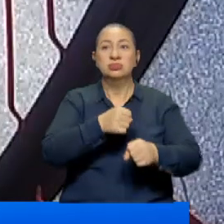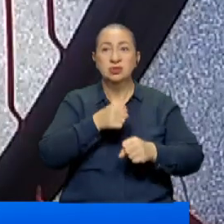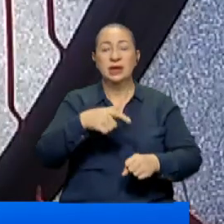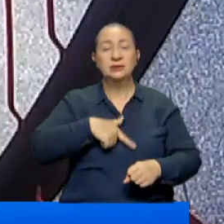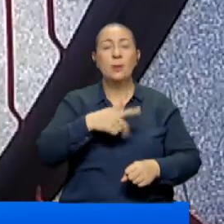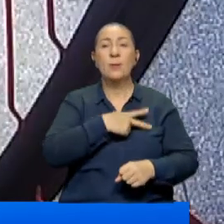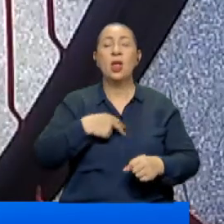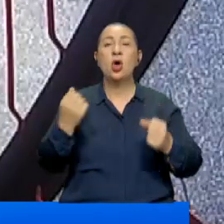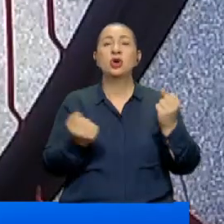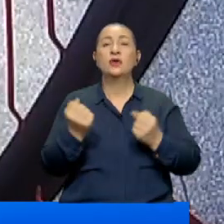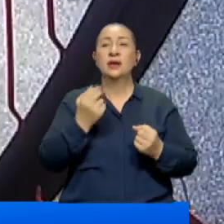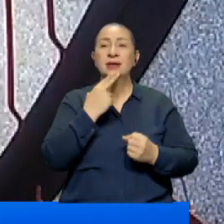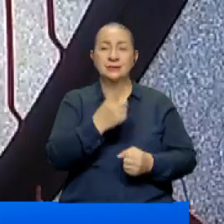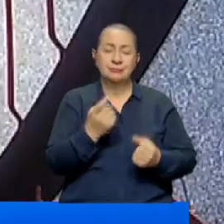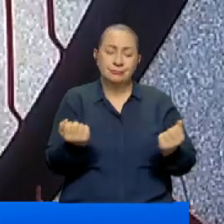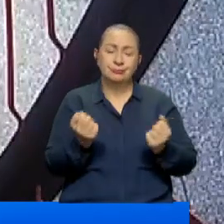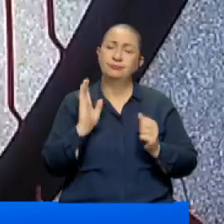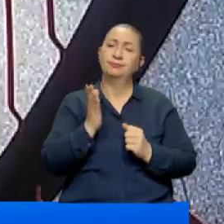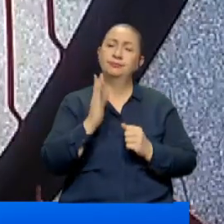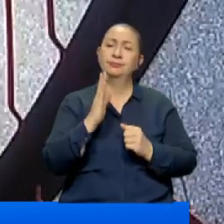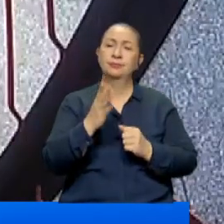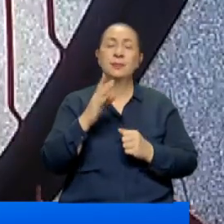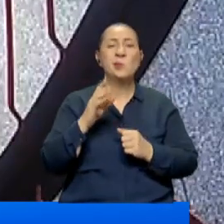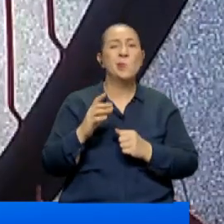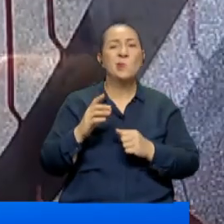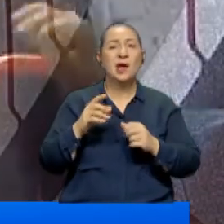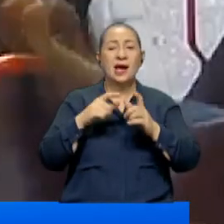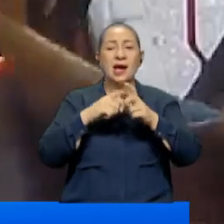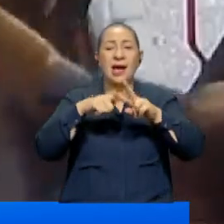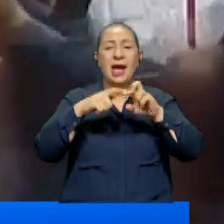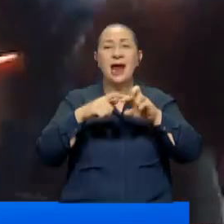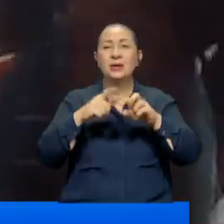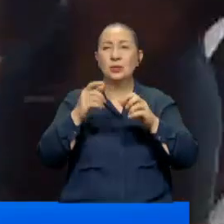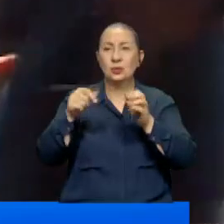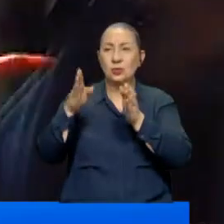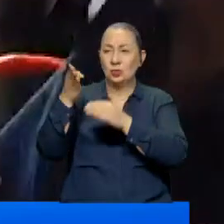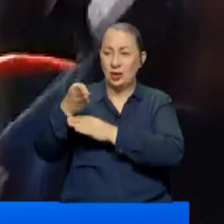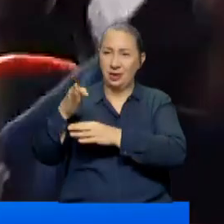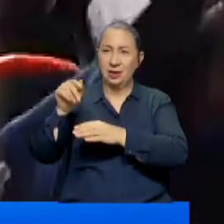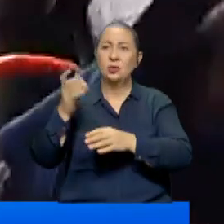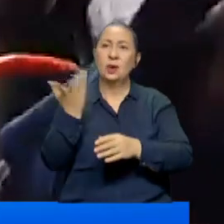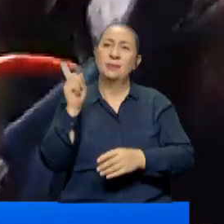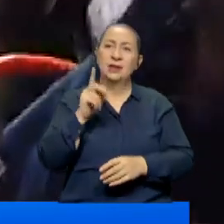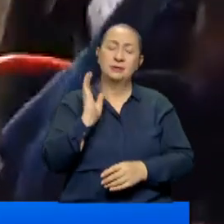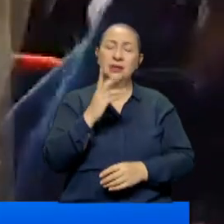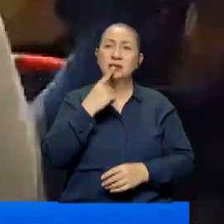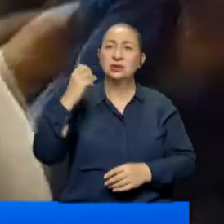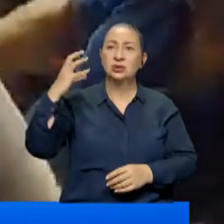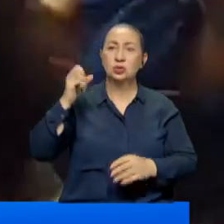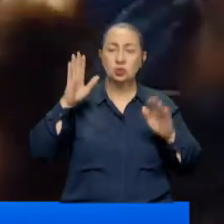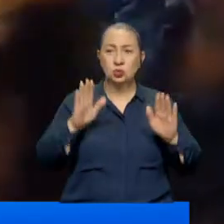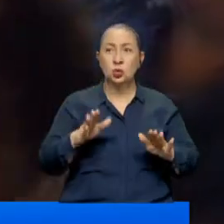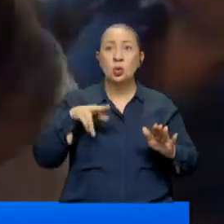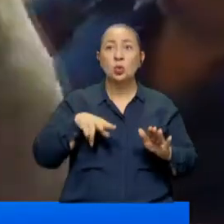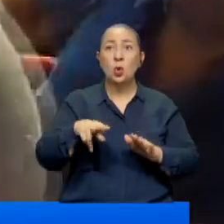İzmir'de belediye otobüsü şoförü yolunda ilerliyordu. Alsancak gar durağından yolcu aldıktan sonra hareket etti. Sonra kırmızı ışıkta durdu. Durunca